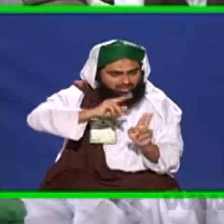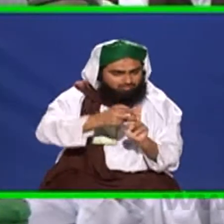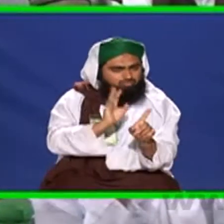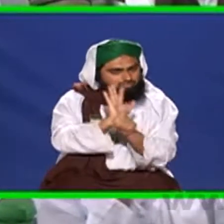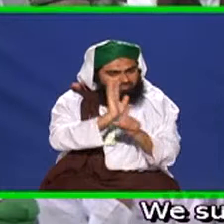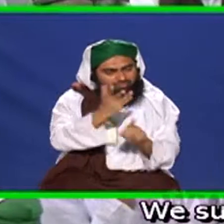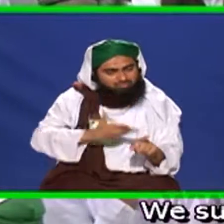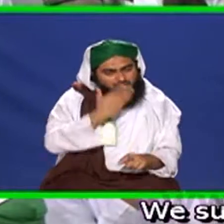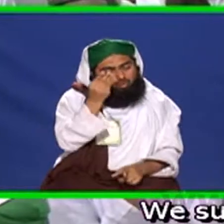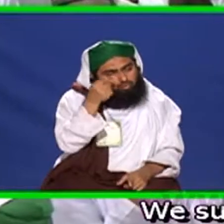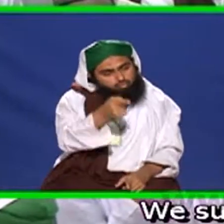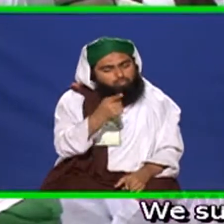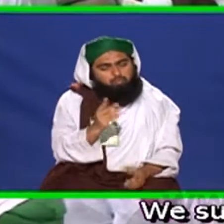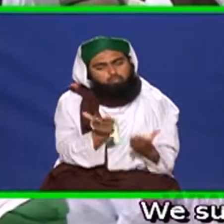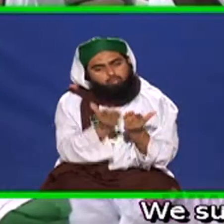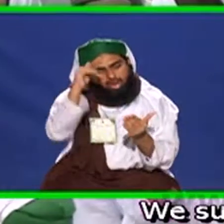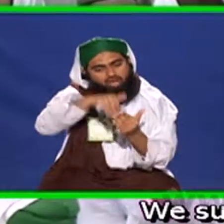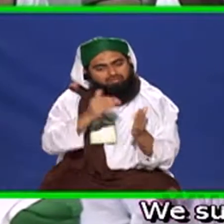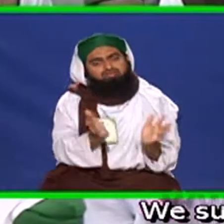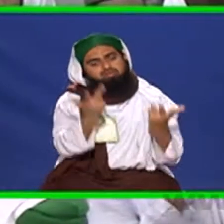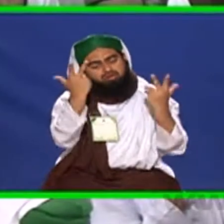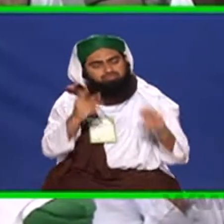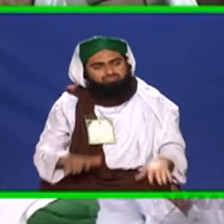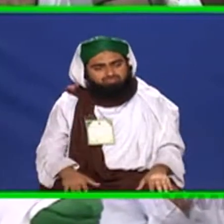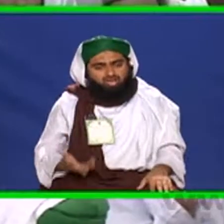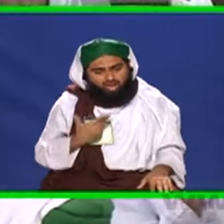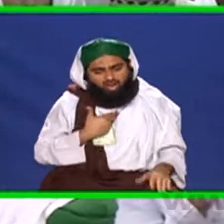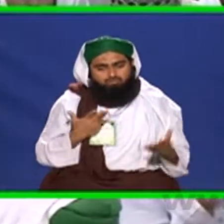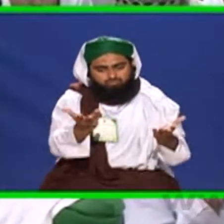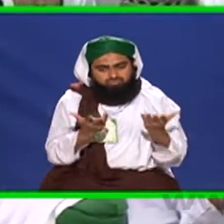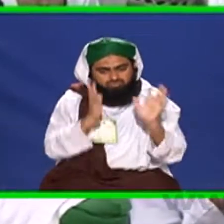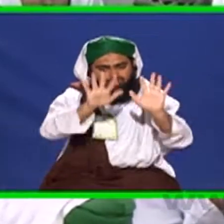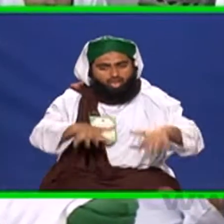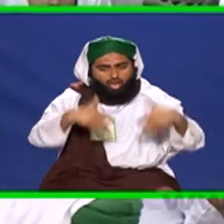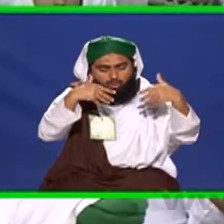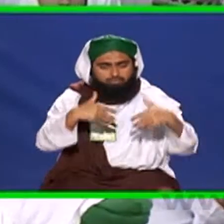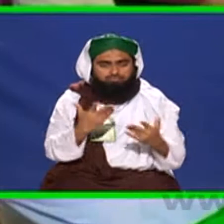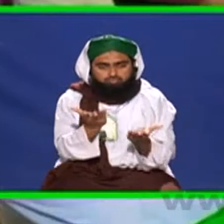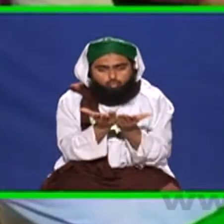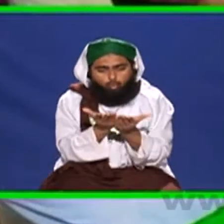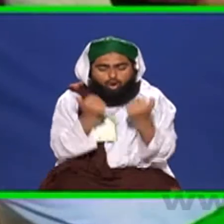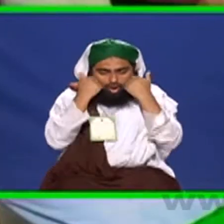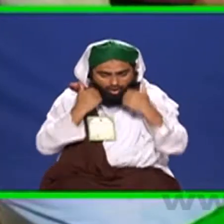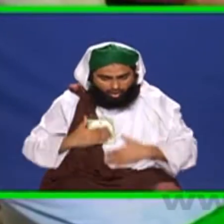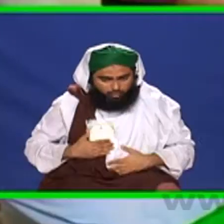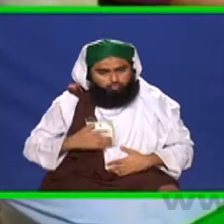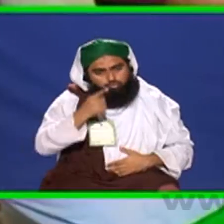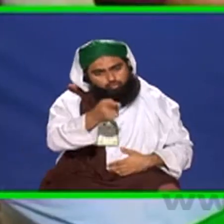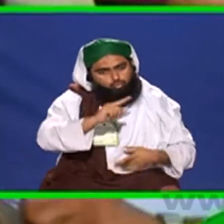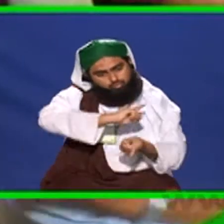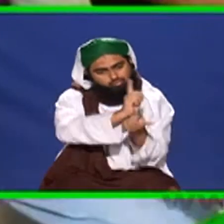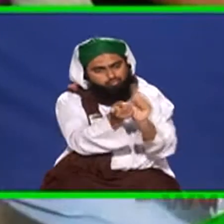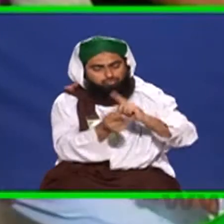मांग रहा है, हम लोग क़यामत की आफियत मांगते हो, तू कहता है या अल्लाह क़यामत में अंधा उठा, आखिर ये क्या फलसफा